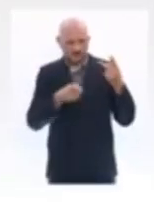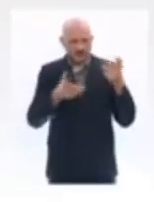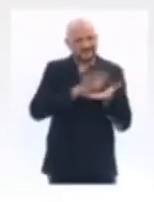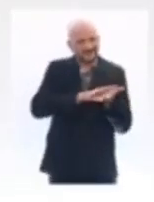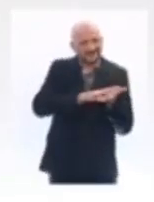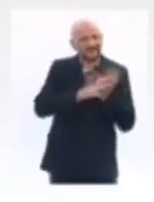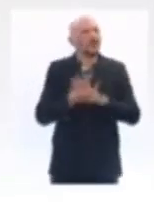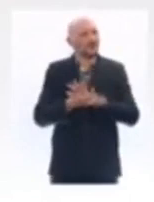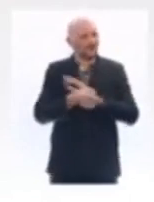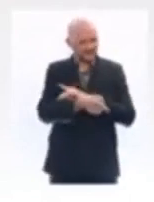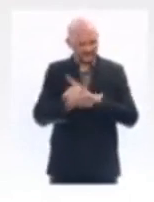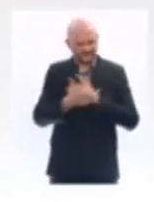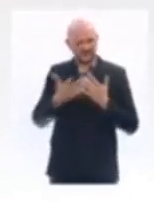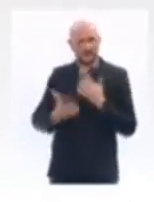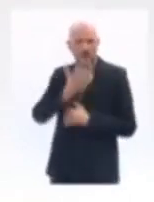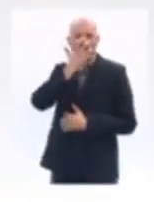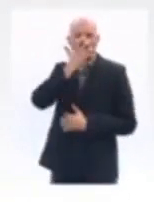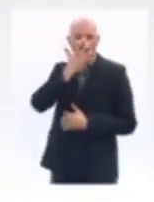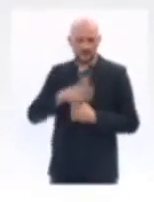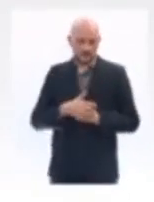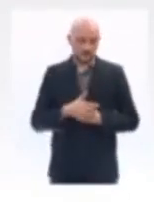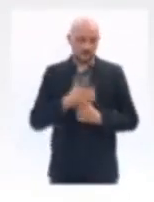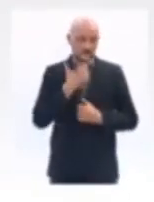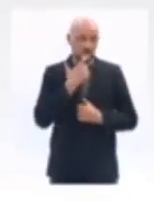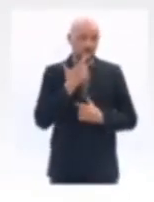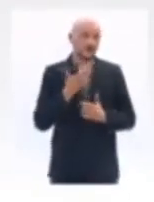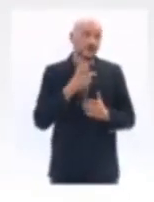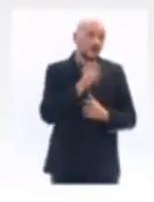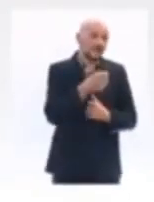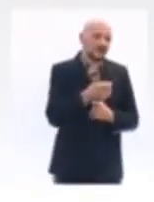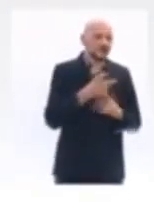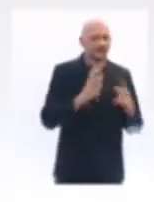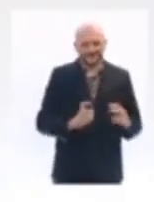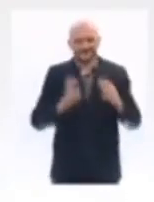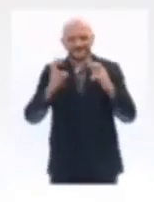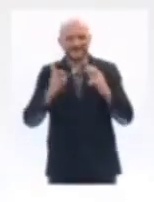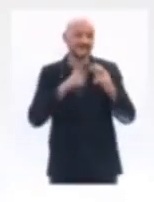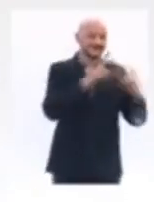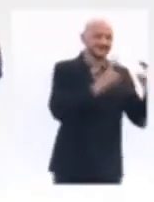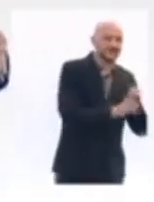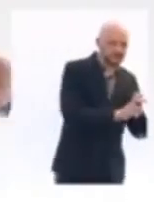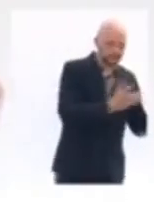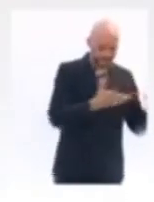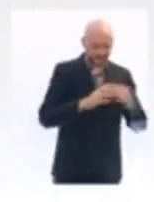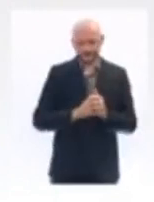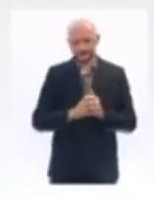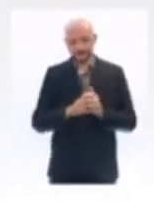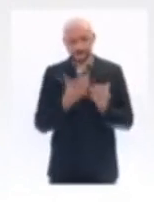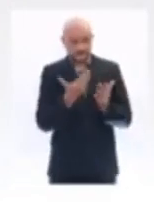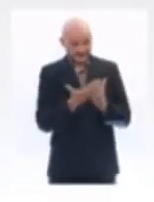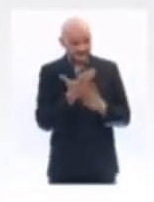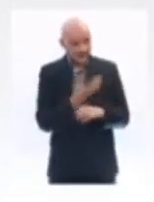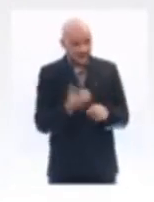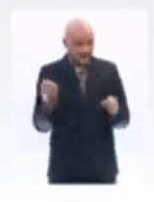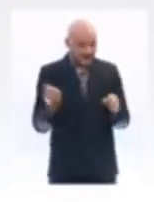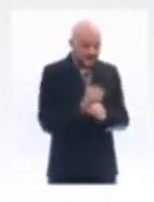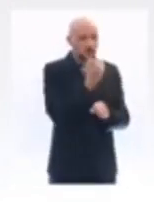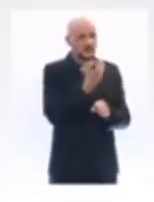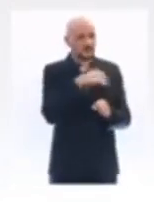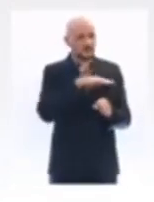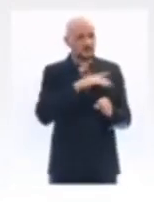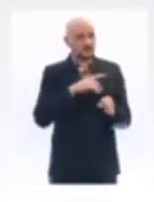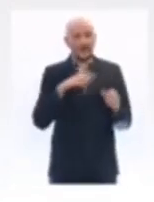est-ce qu'on peut faire mieux, entre guillemets, que la première vague, où on avait confiné plus longtemps que 4 semaines, et pourquoi est-ce qu'on y arriverait cette fois-ci en 4 semaines? Je vous l'ai dit, et le Premier